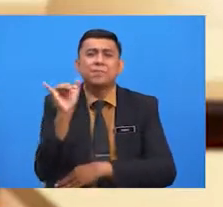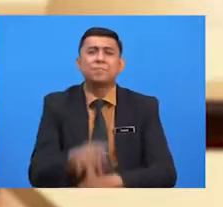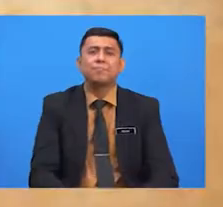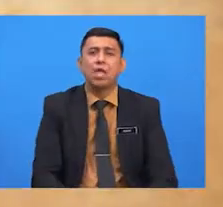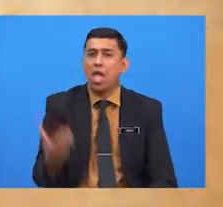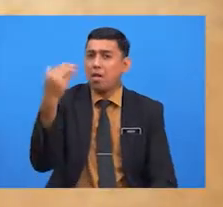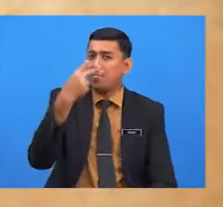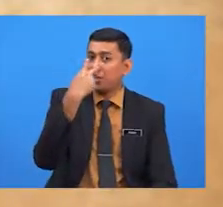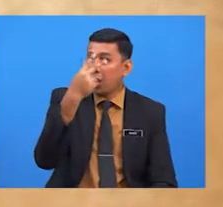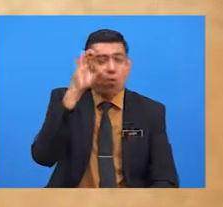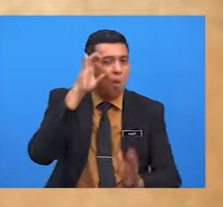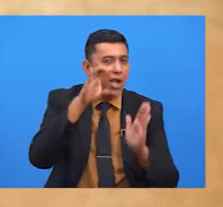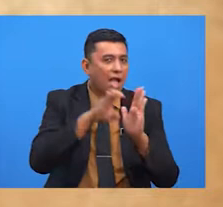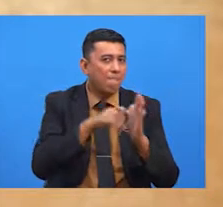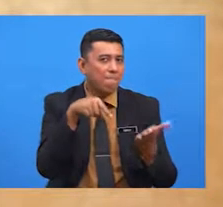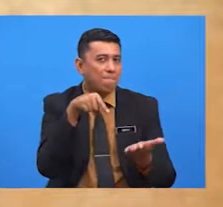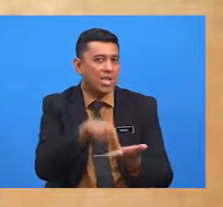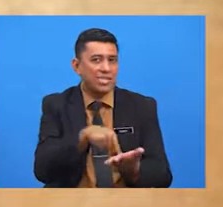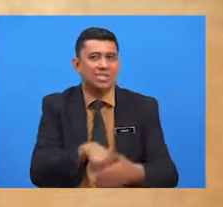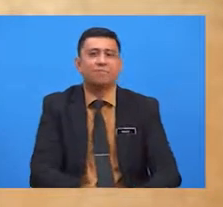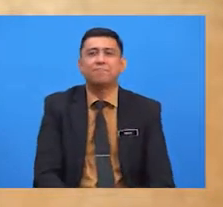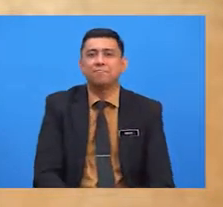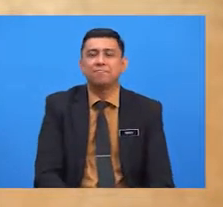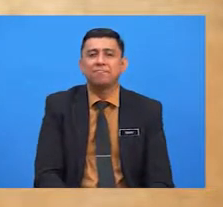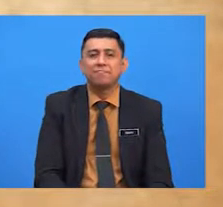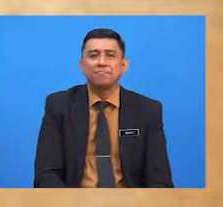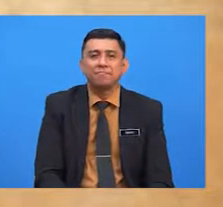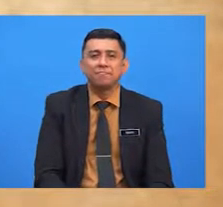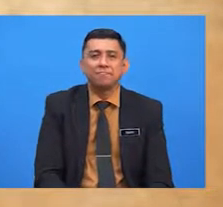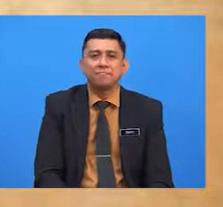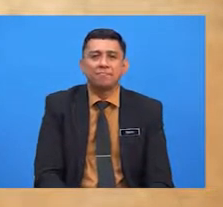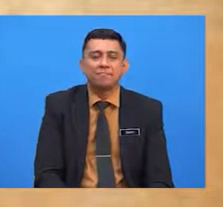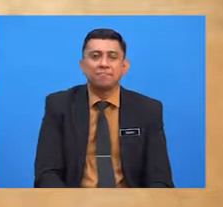Mari kita lihat gambar dalam paparan berikut.